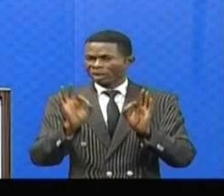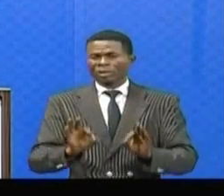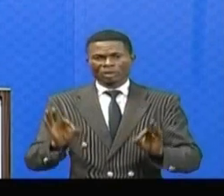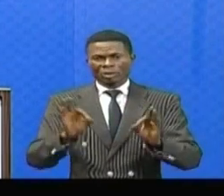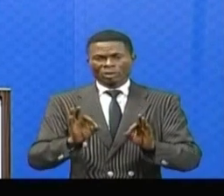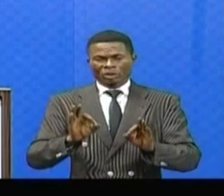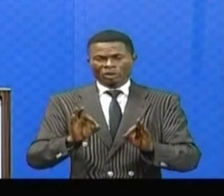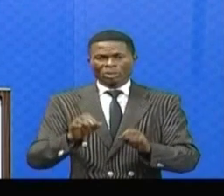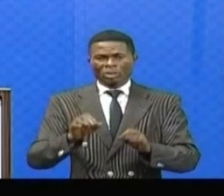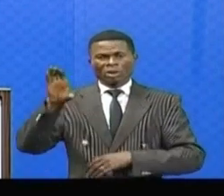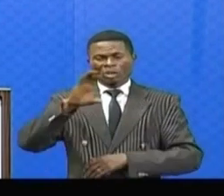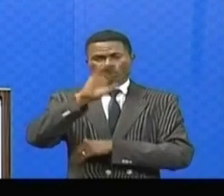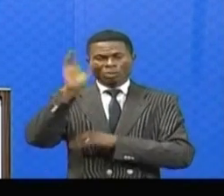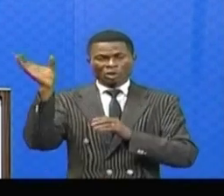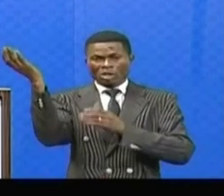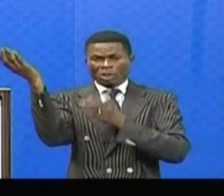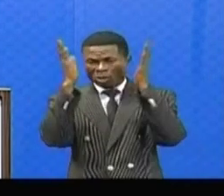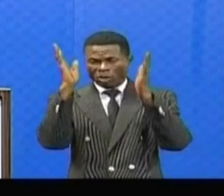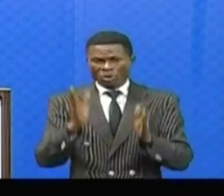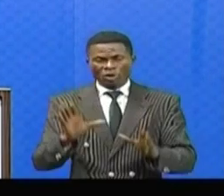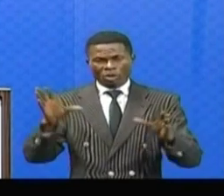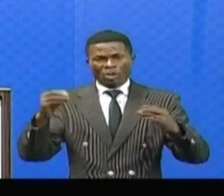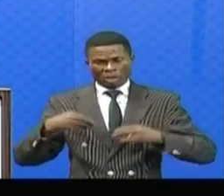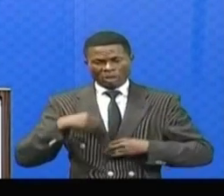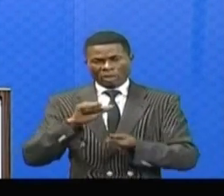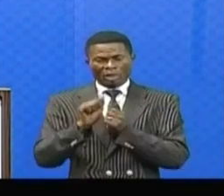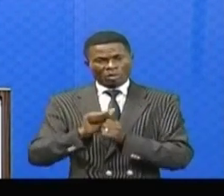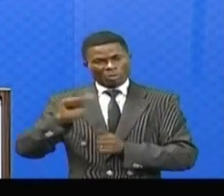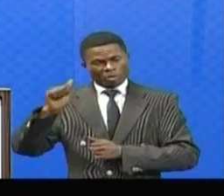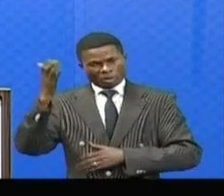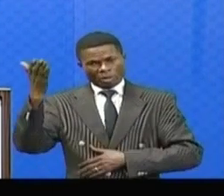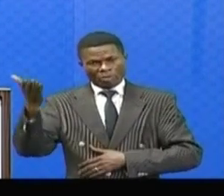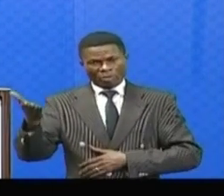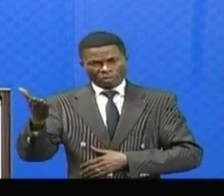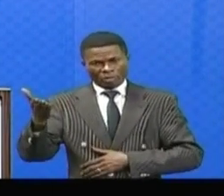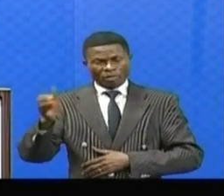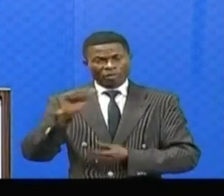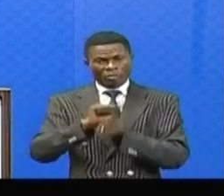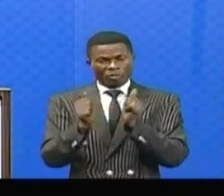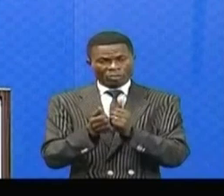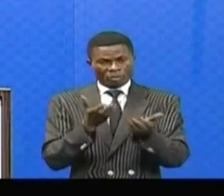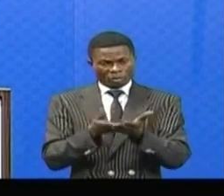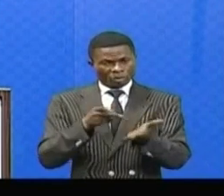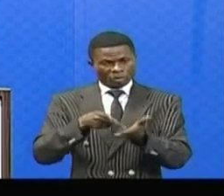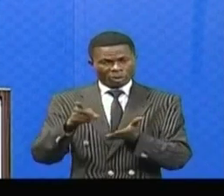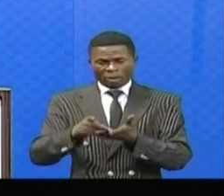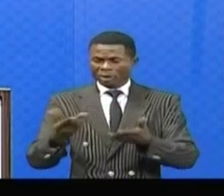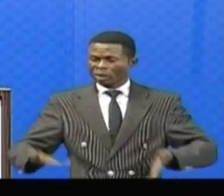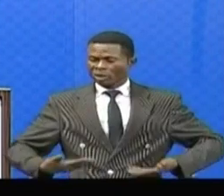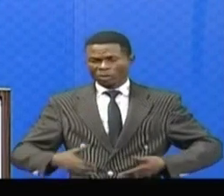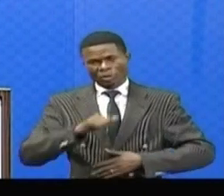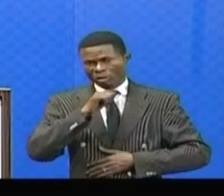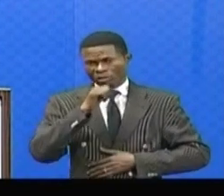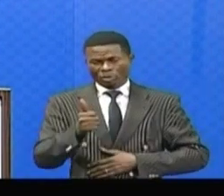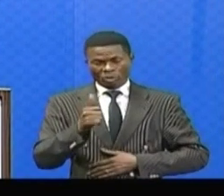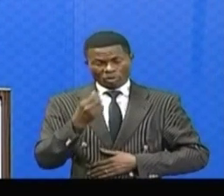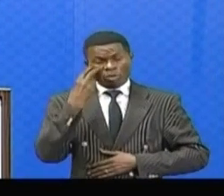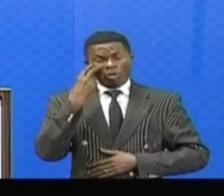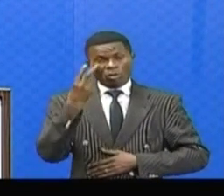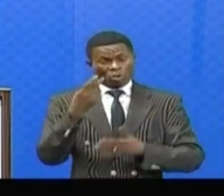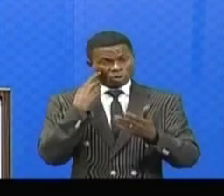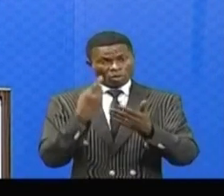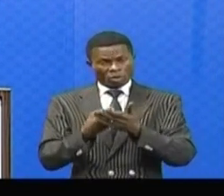auprès des banques commerciales agréées pour des raisons propres à ces dernières. Cette situation déplorable s'observe surtout